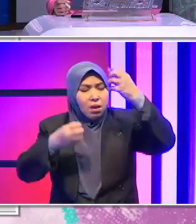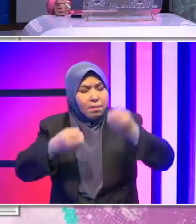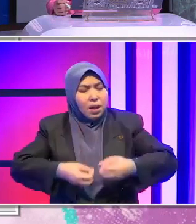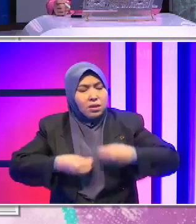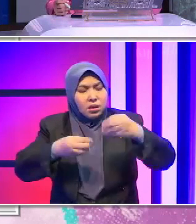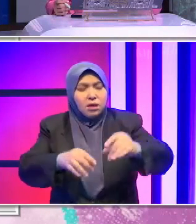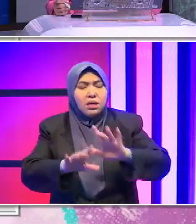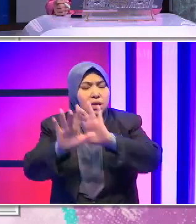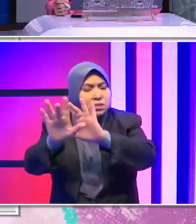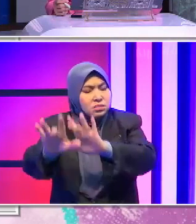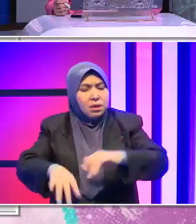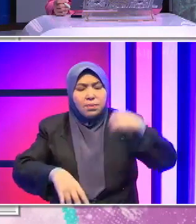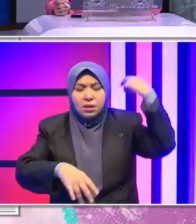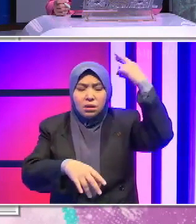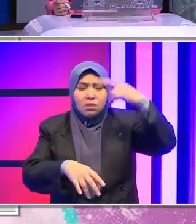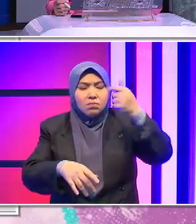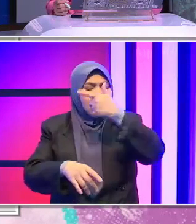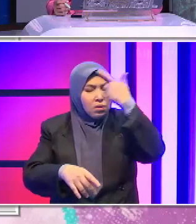إنهم كانوا